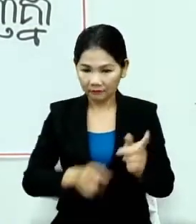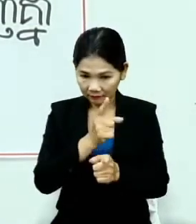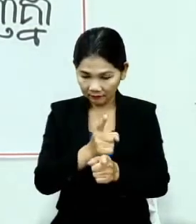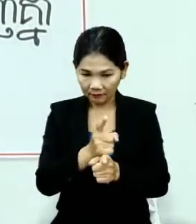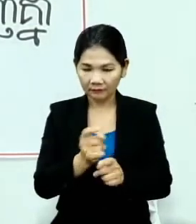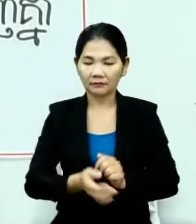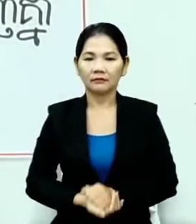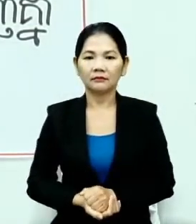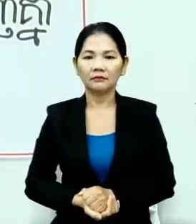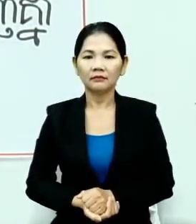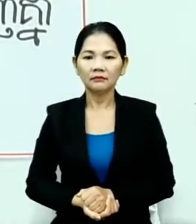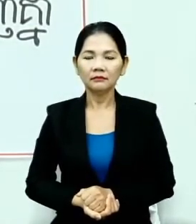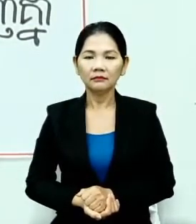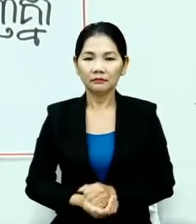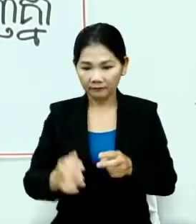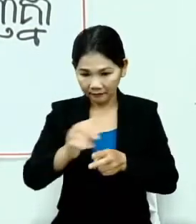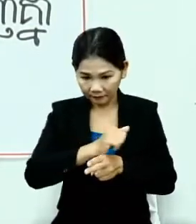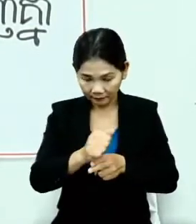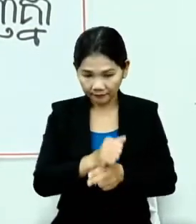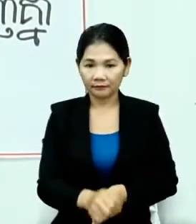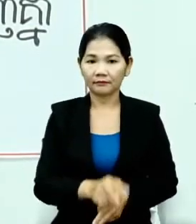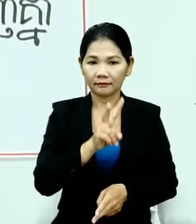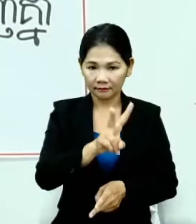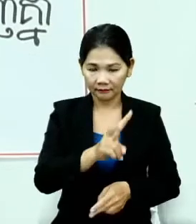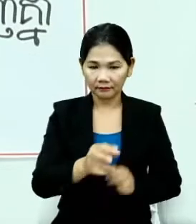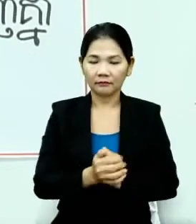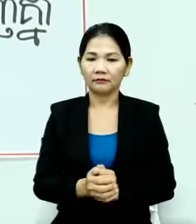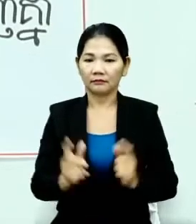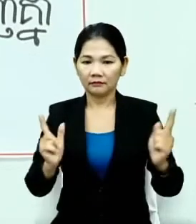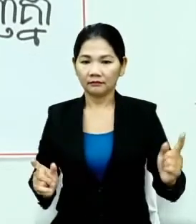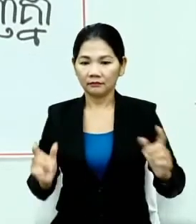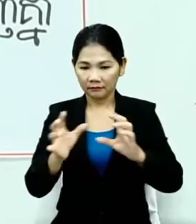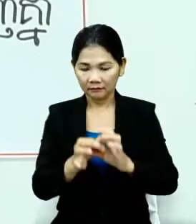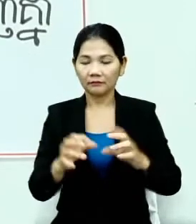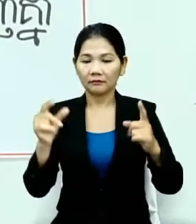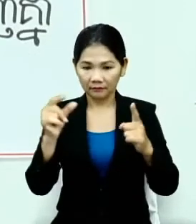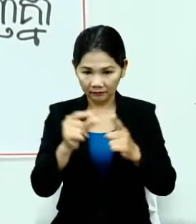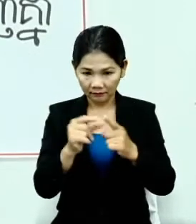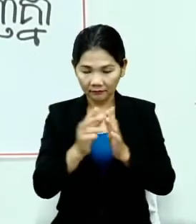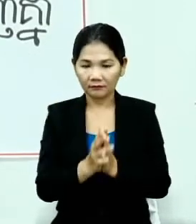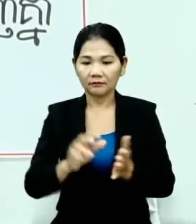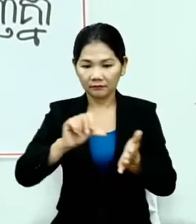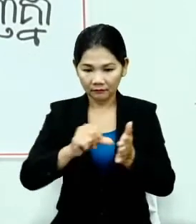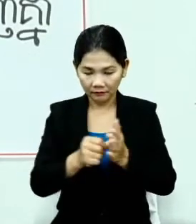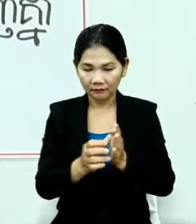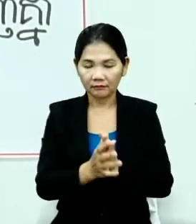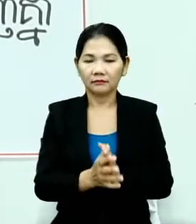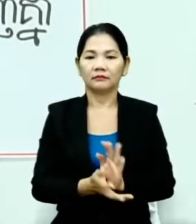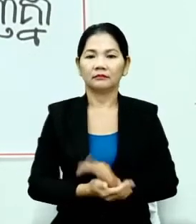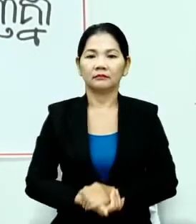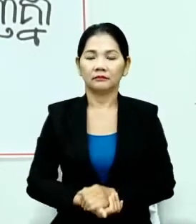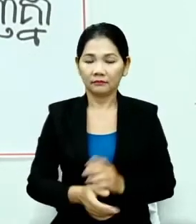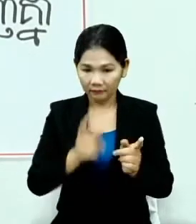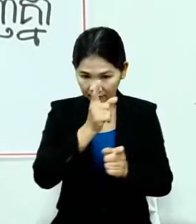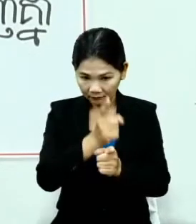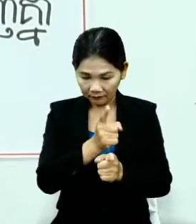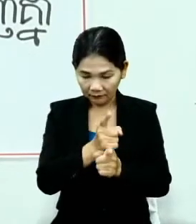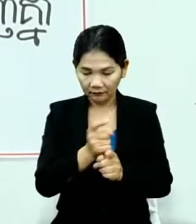trăm trời. Chứng lùm hát tí bì ní. Kì áo dưỡng cúp chốt bía ní. Tới nâng nấy mùi nì mùi nì. Ôi bán